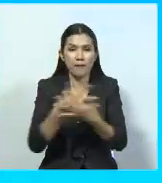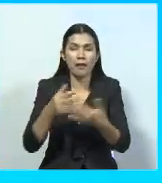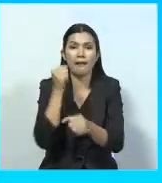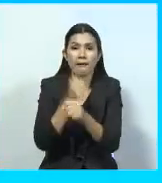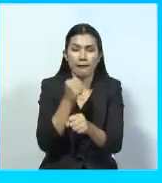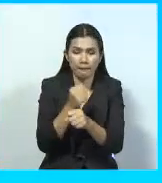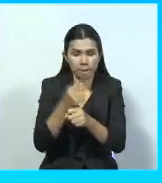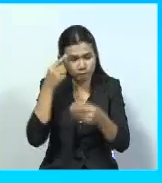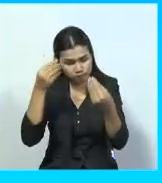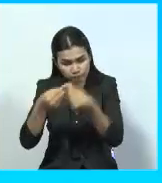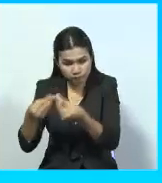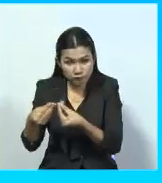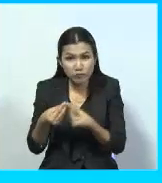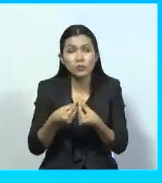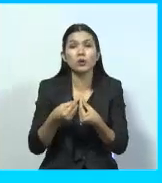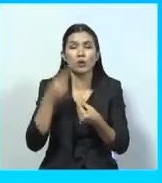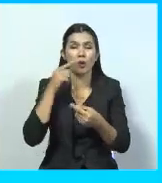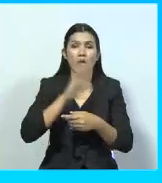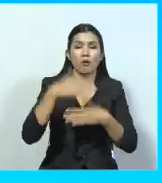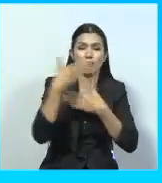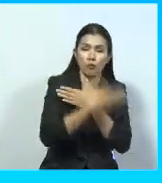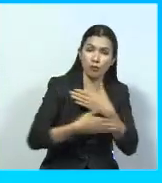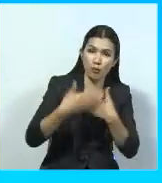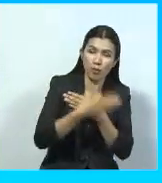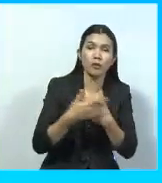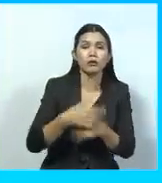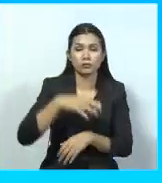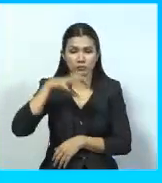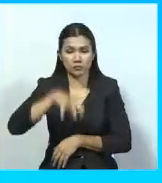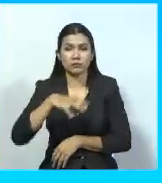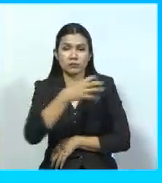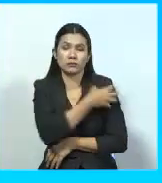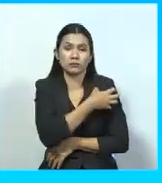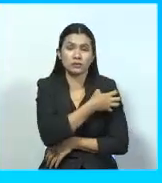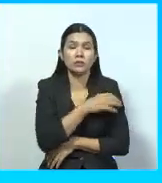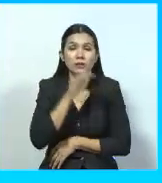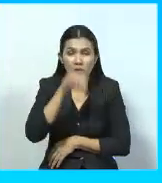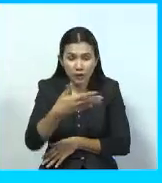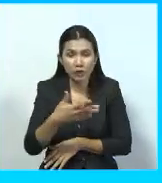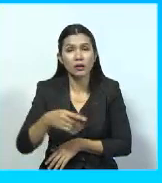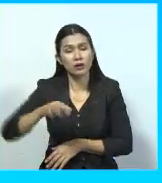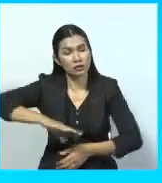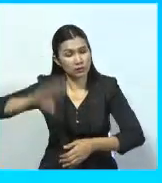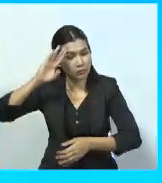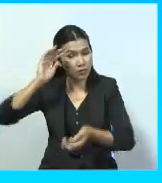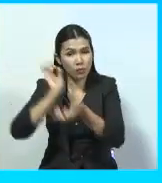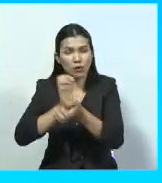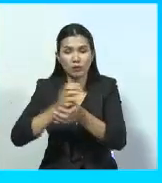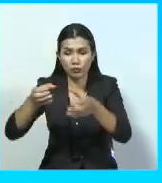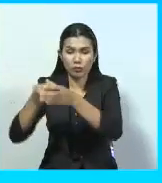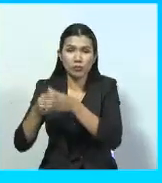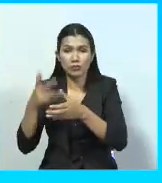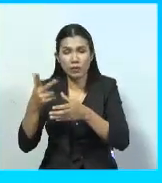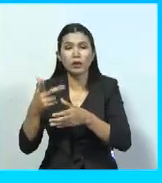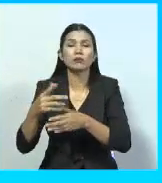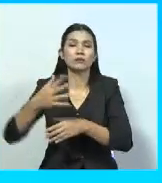การทำเวิร์กช็อปร่วมกันระหว่างการรถไฟแห่งประเทศไทยเทศบาลรวมถึง3เหล่าทัพตำรวจแล้วก็จังหวัดพอมีการวาง